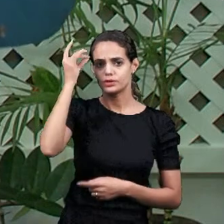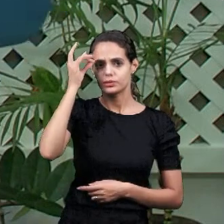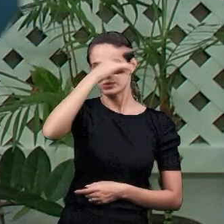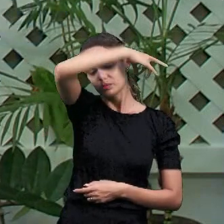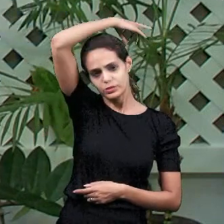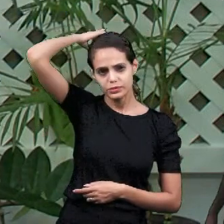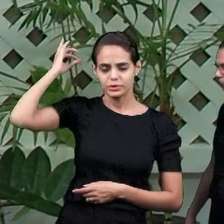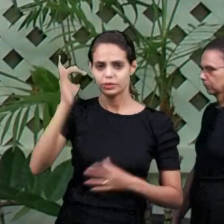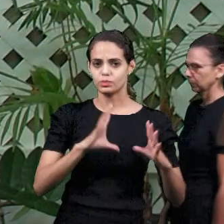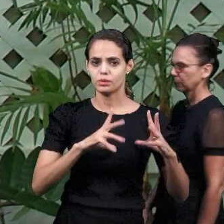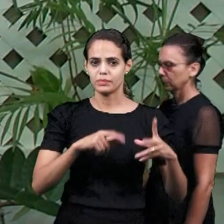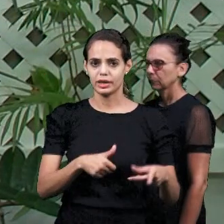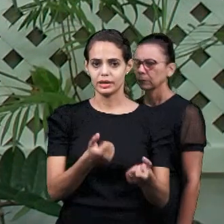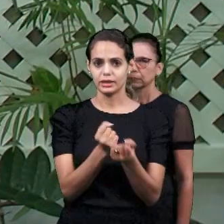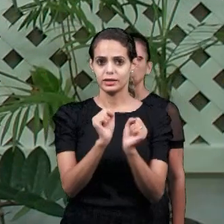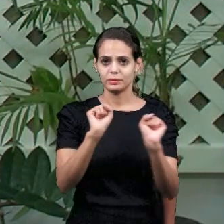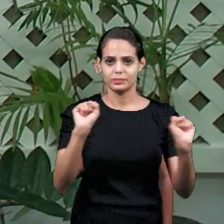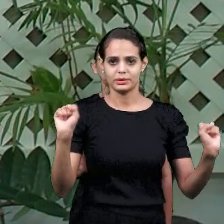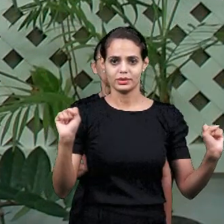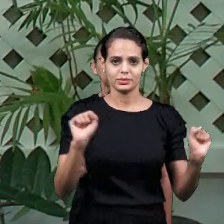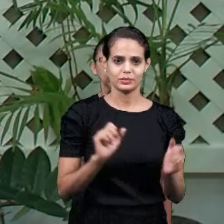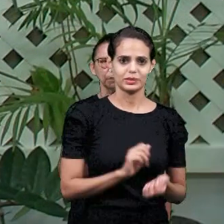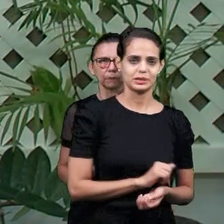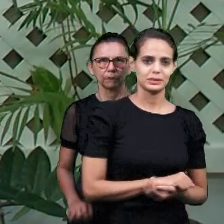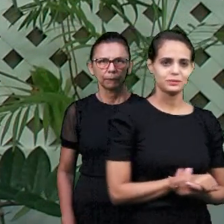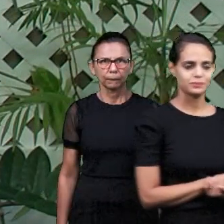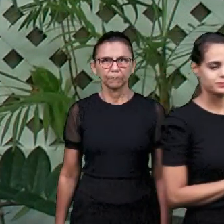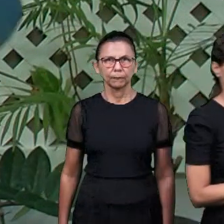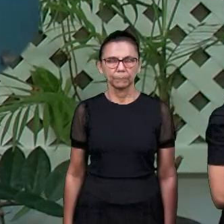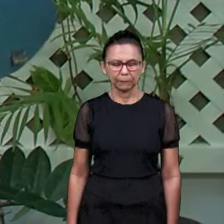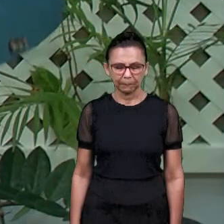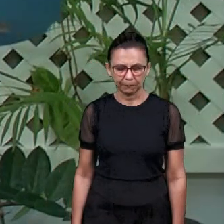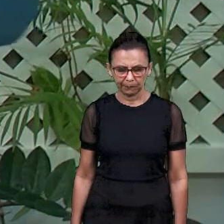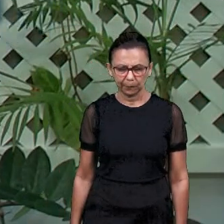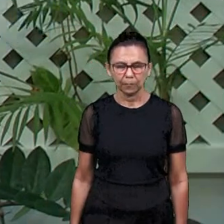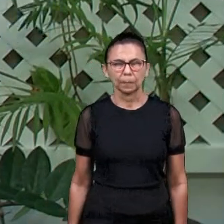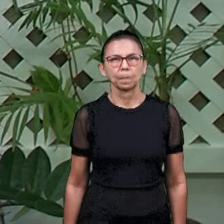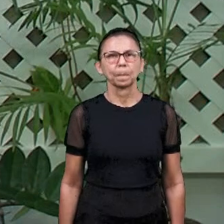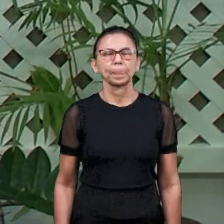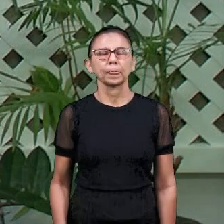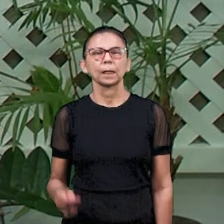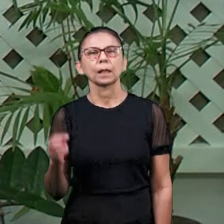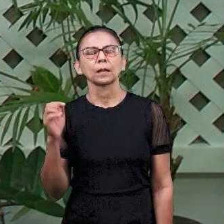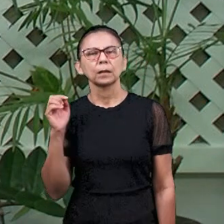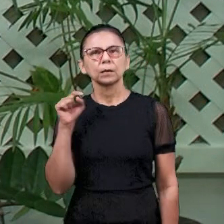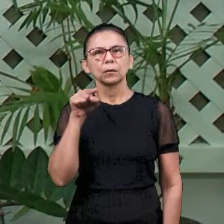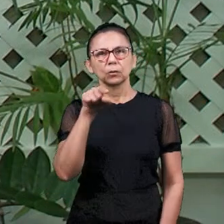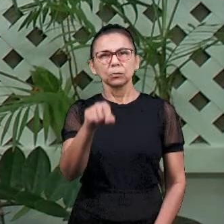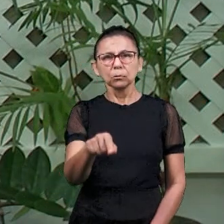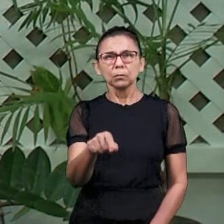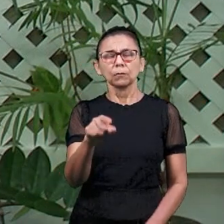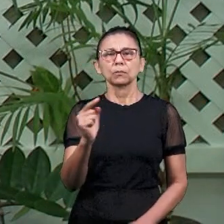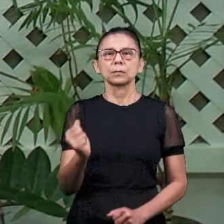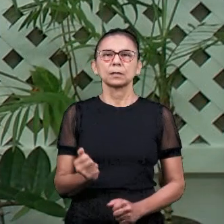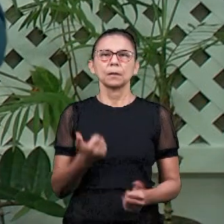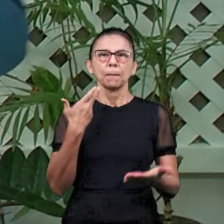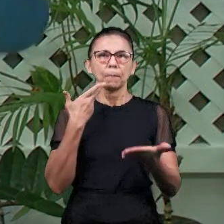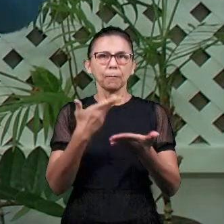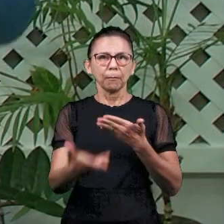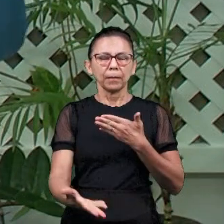il quitte le projet, la préparation pour l'enlèvement de l'Église. Ils sont là pour renier tout